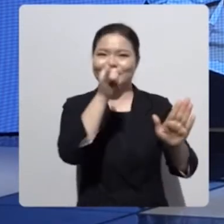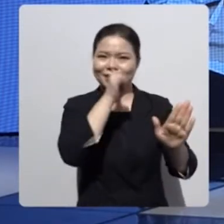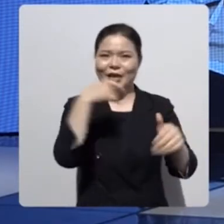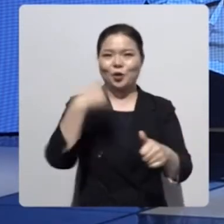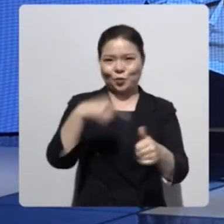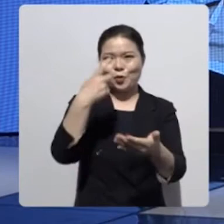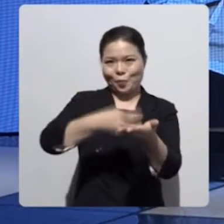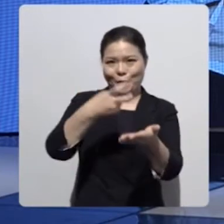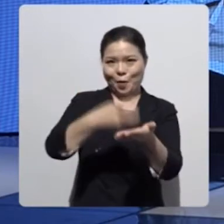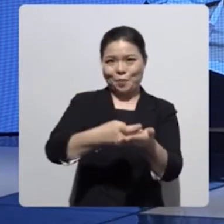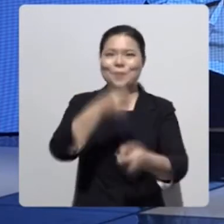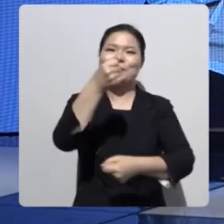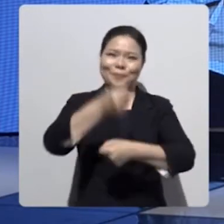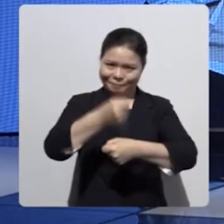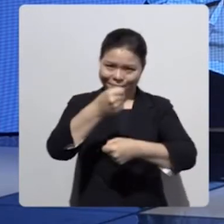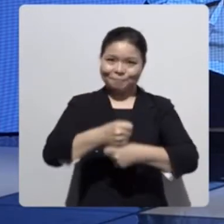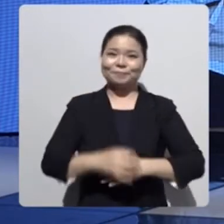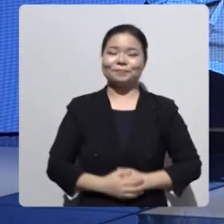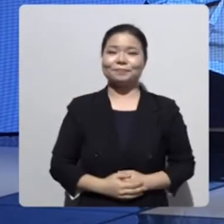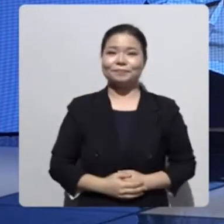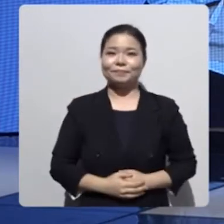제도를 확립하겠습니다.